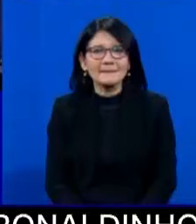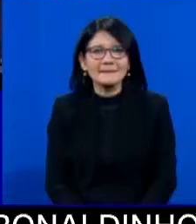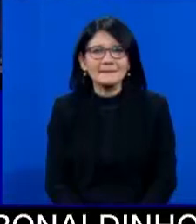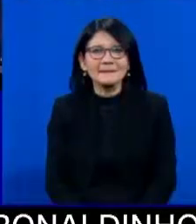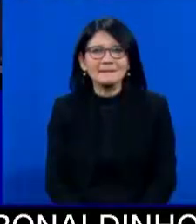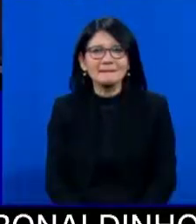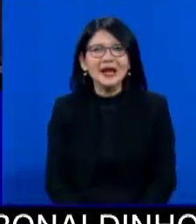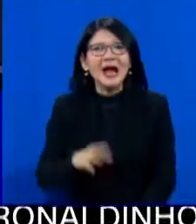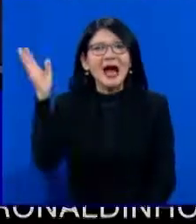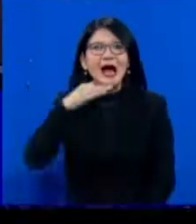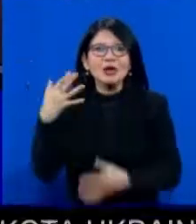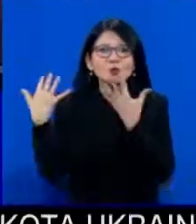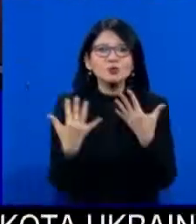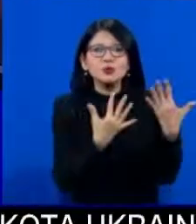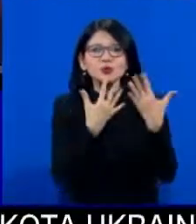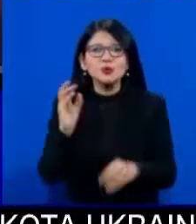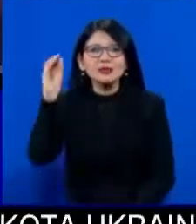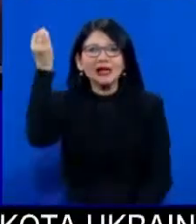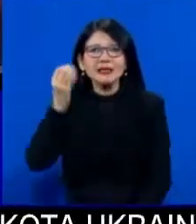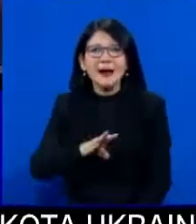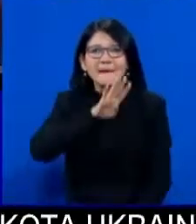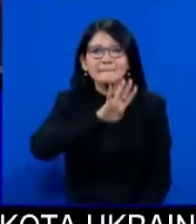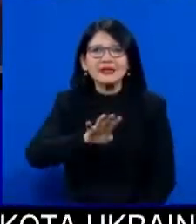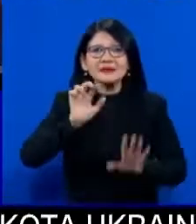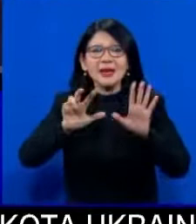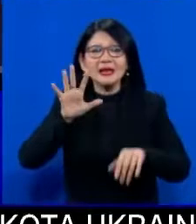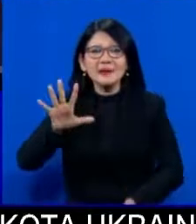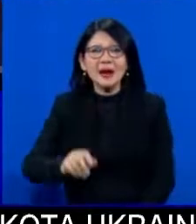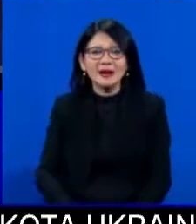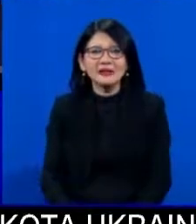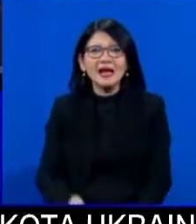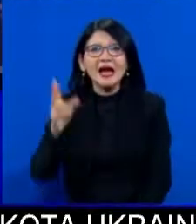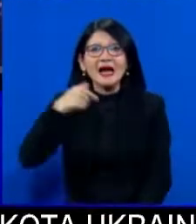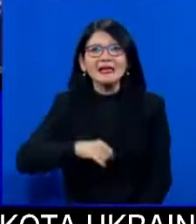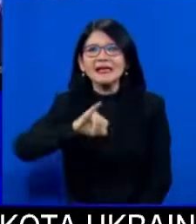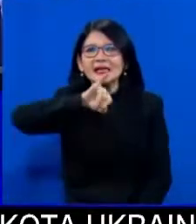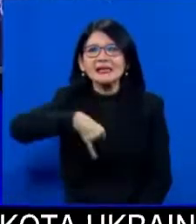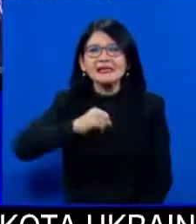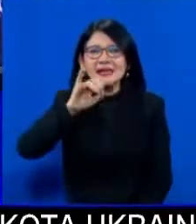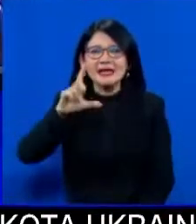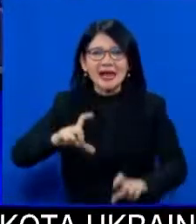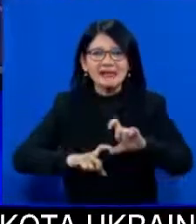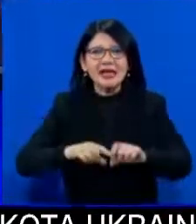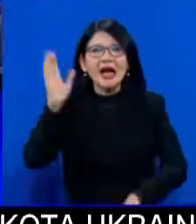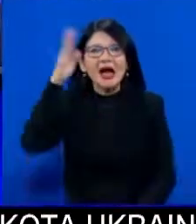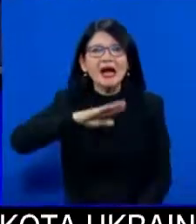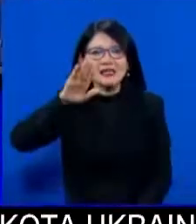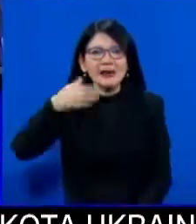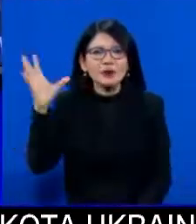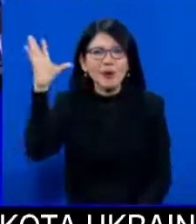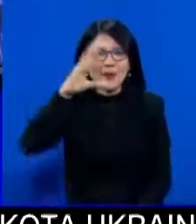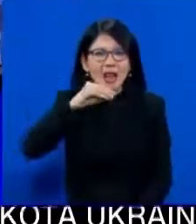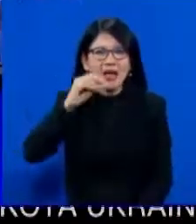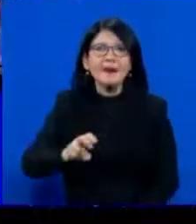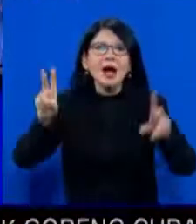Puncak Hari Ulang Tahun Jakarta ke-495 diselenggarakan di Jakarta International Stadium pada Sabtu malam. Kegiatan yang bertajuk